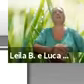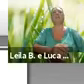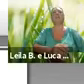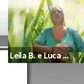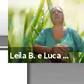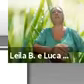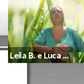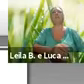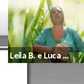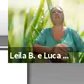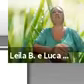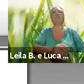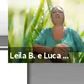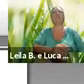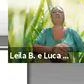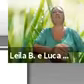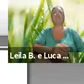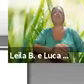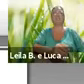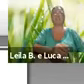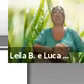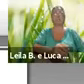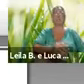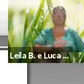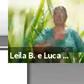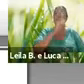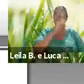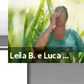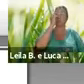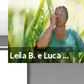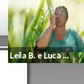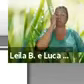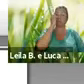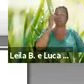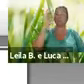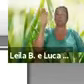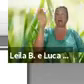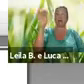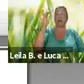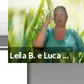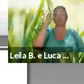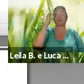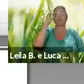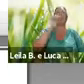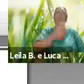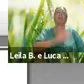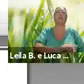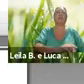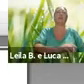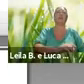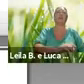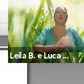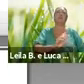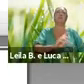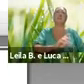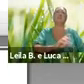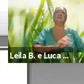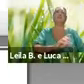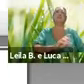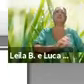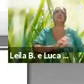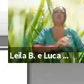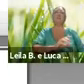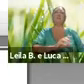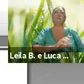Il nostro orientatore articolò la presentazione. Questo tutto nel mondo spirituale. Il